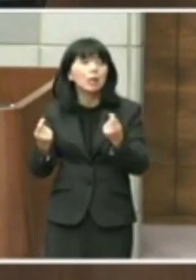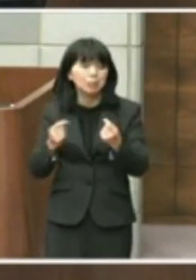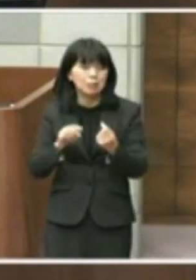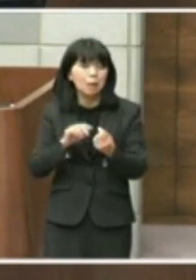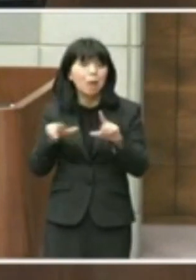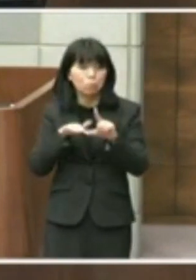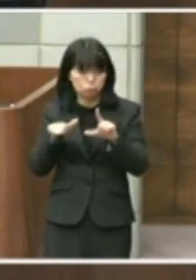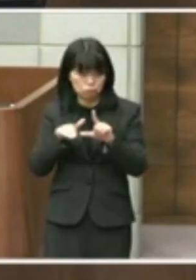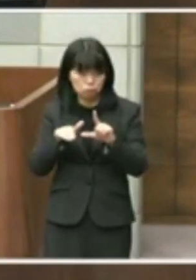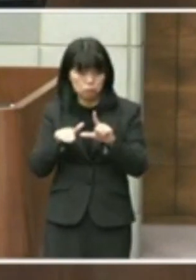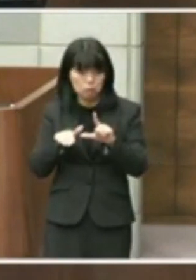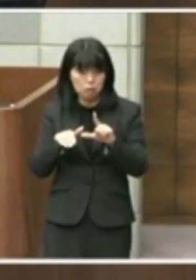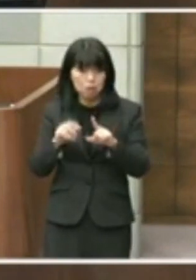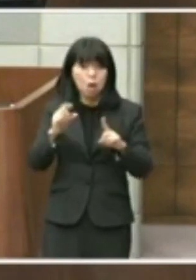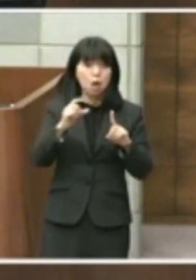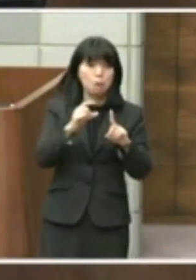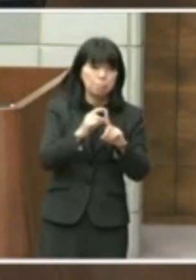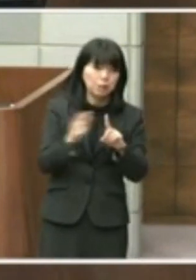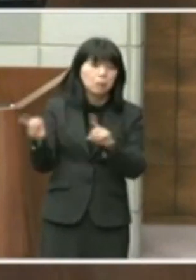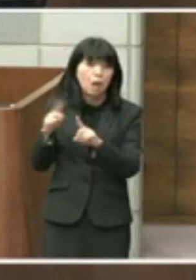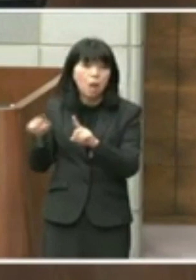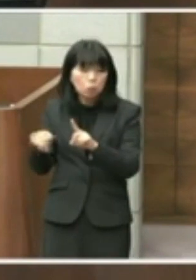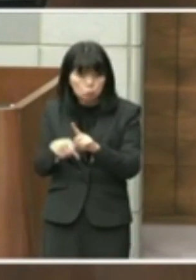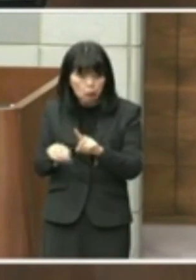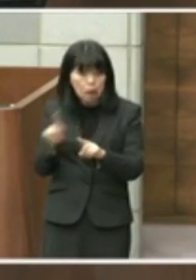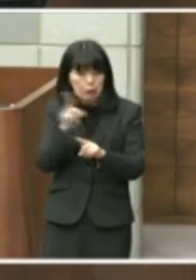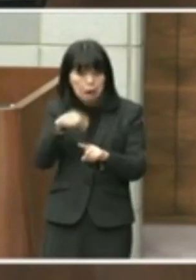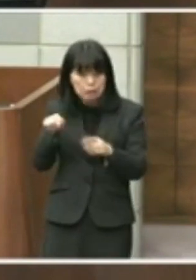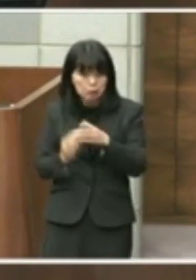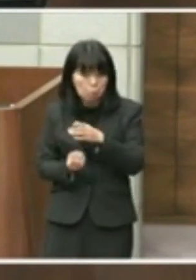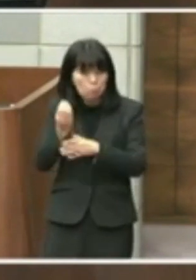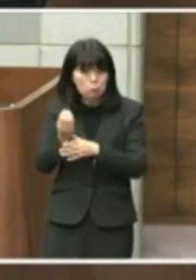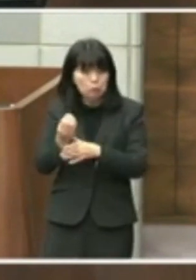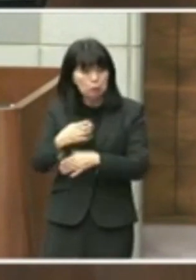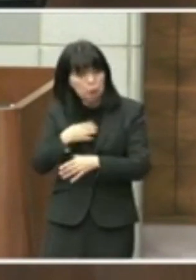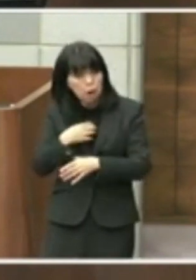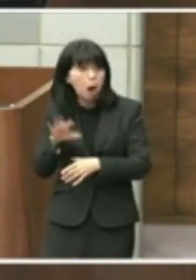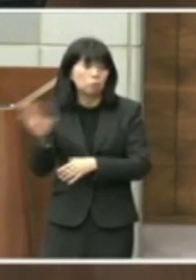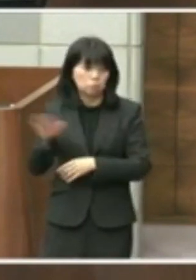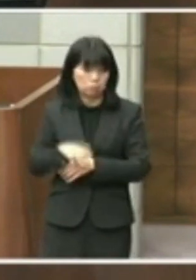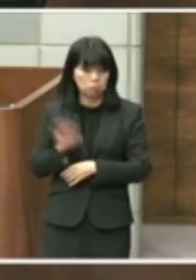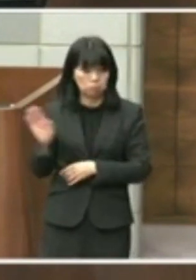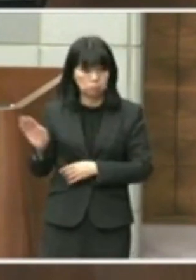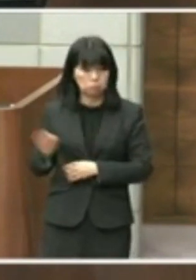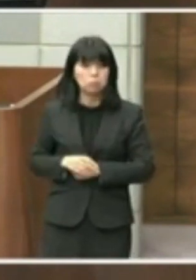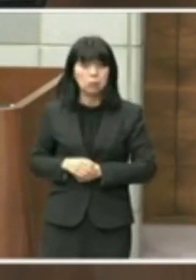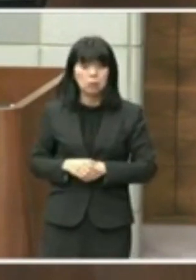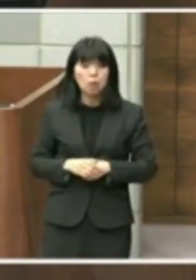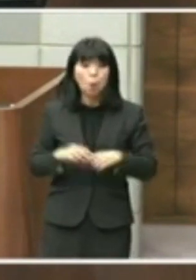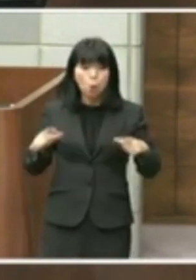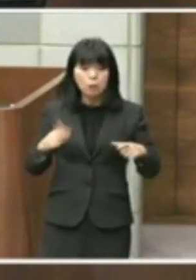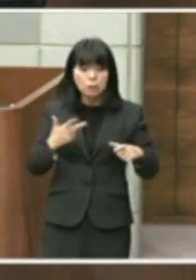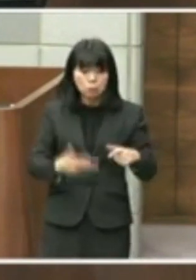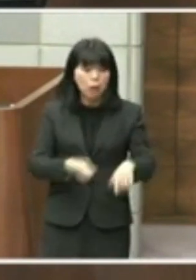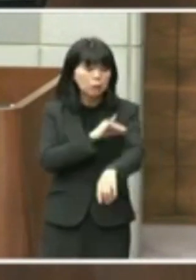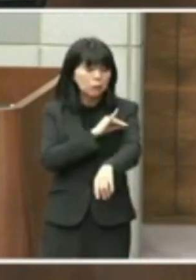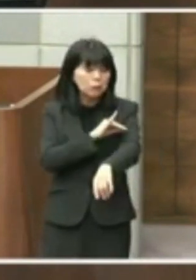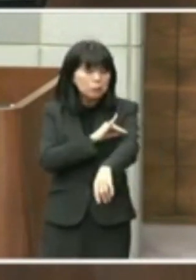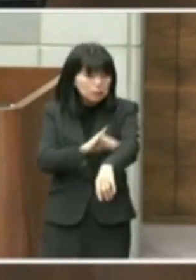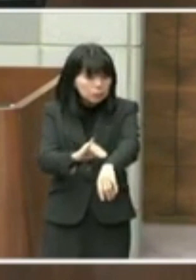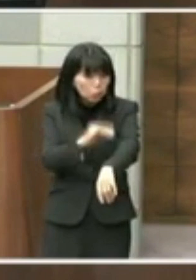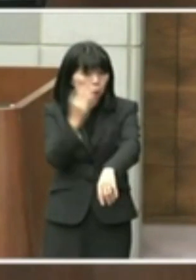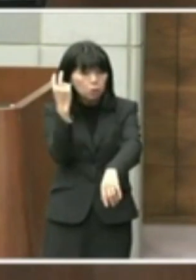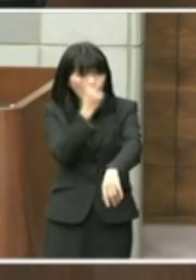は発がんの可能性があるレベルとなっています。すでに本市においては、血液検査